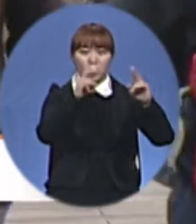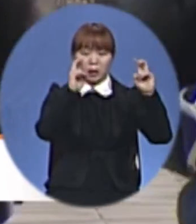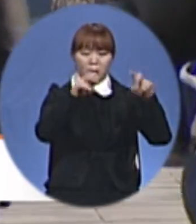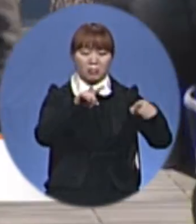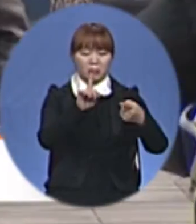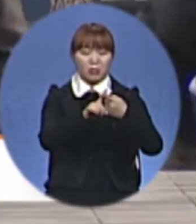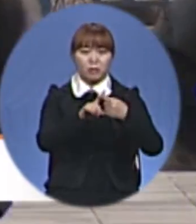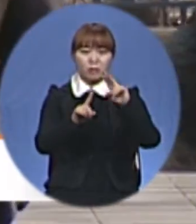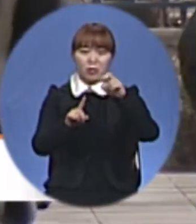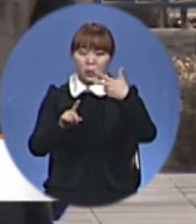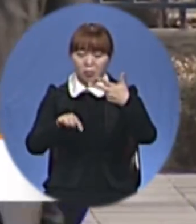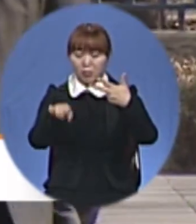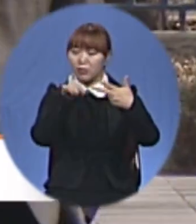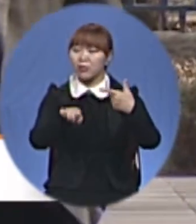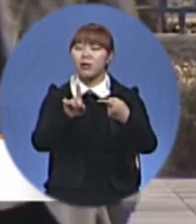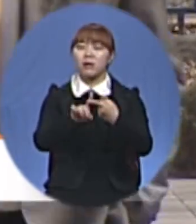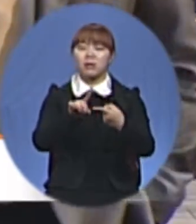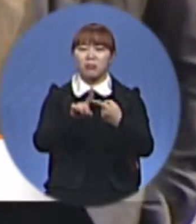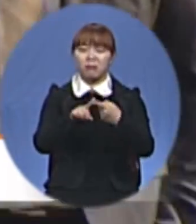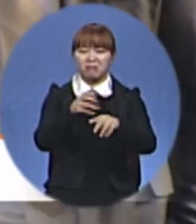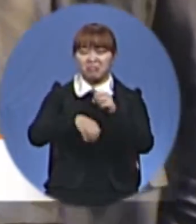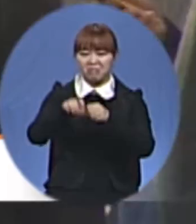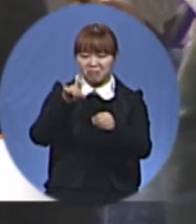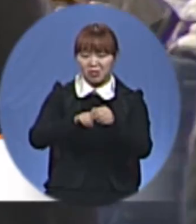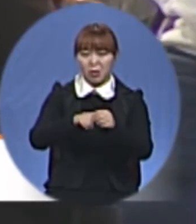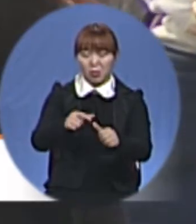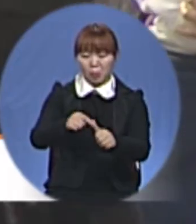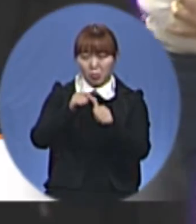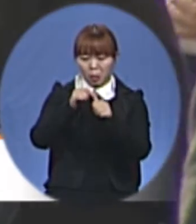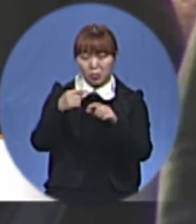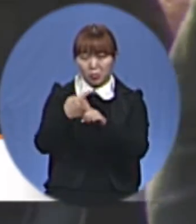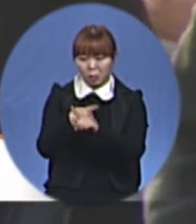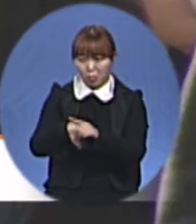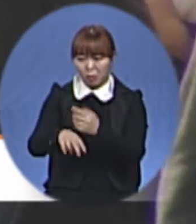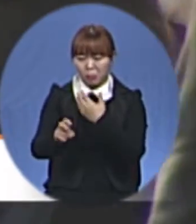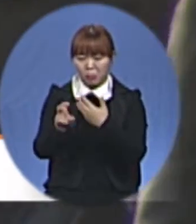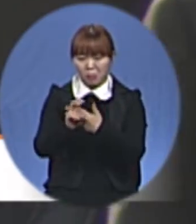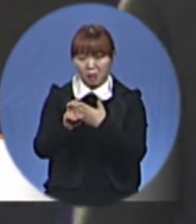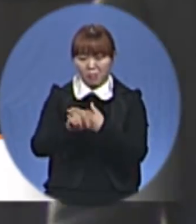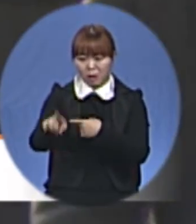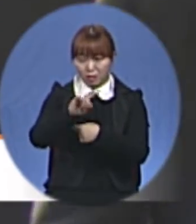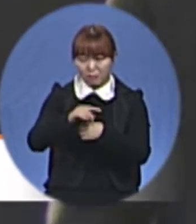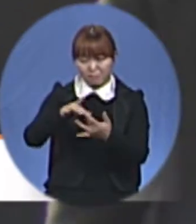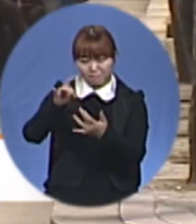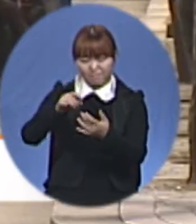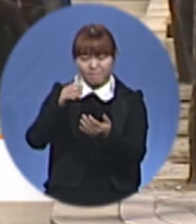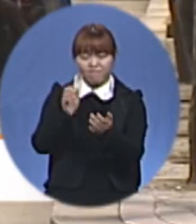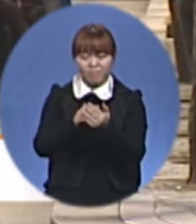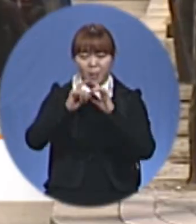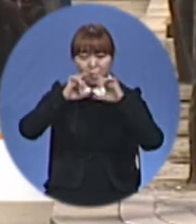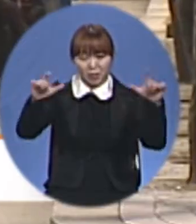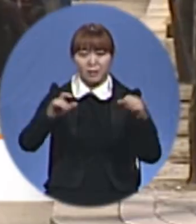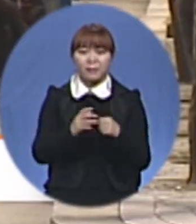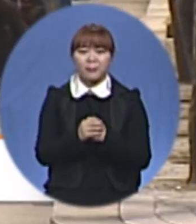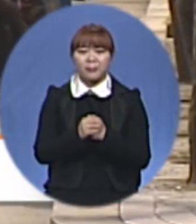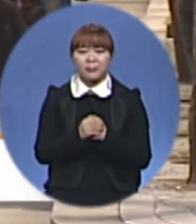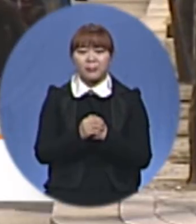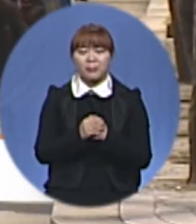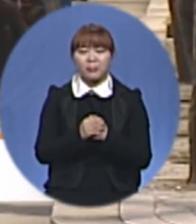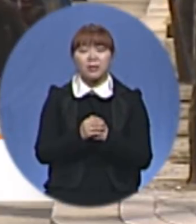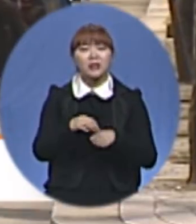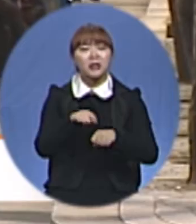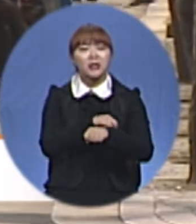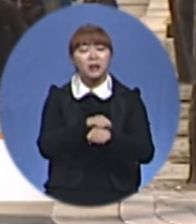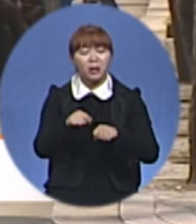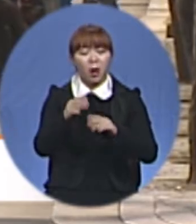등 27곳을 적극적 고용 개선 조치 제도 위반 사업장으로 선정하고 공표했습니다.